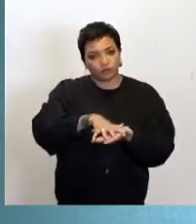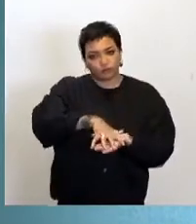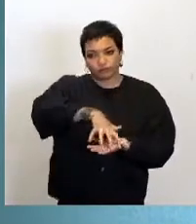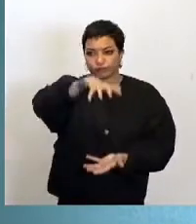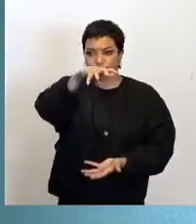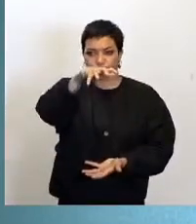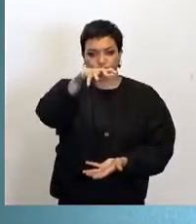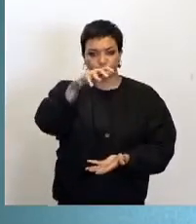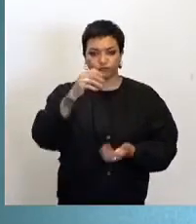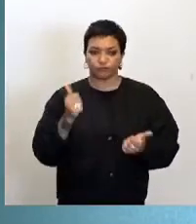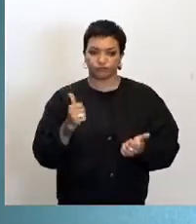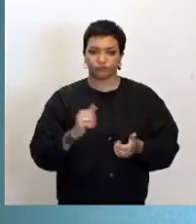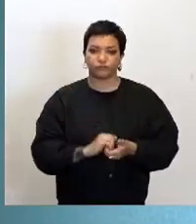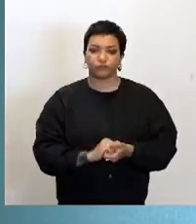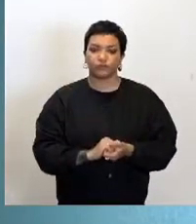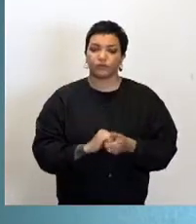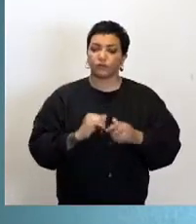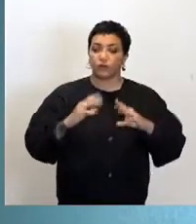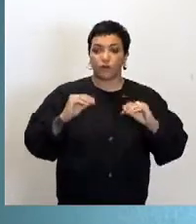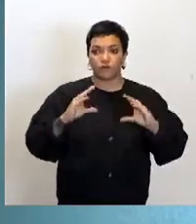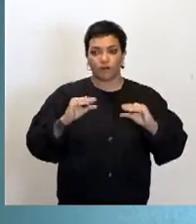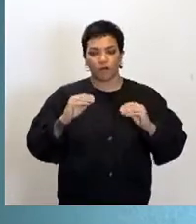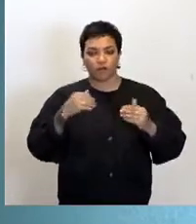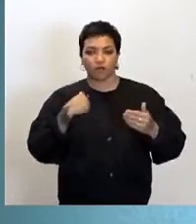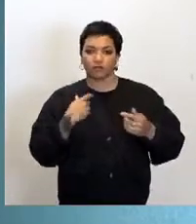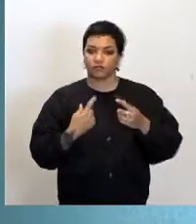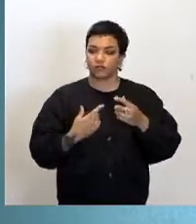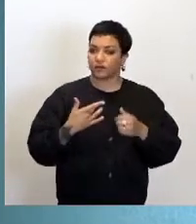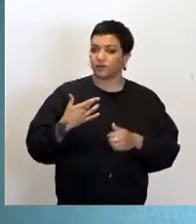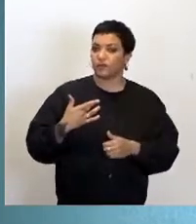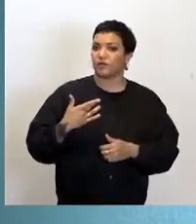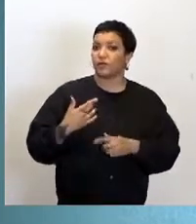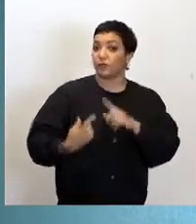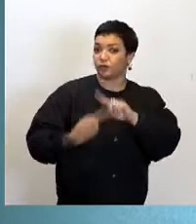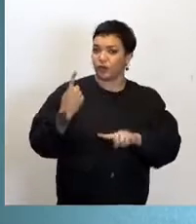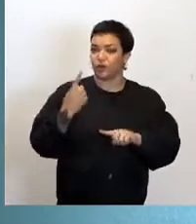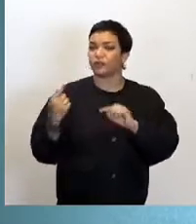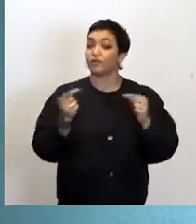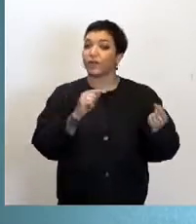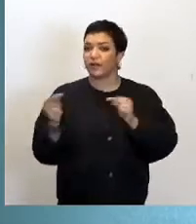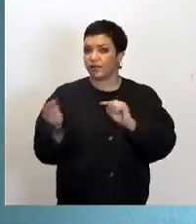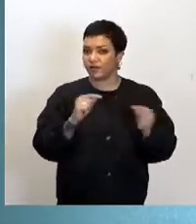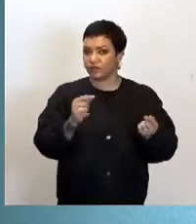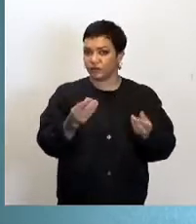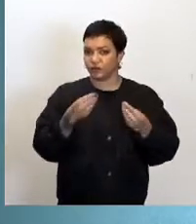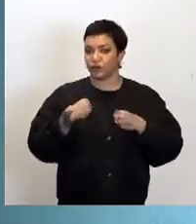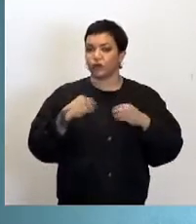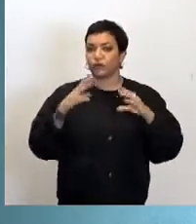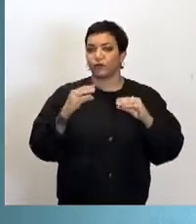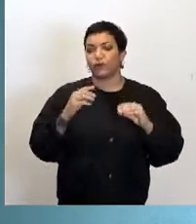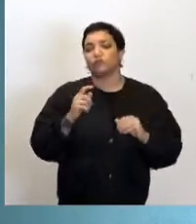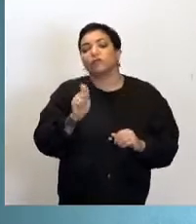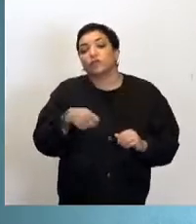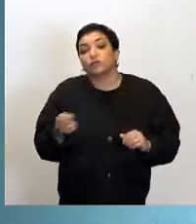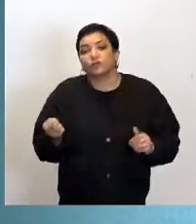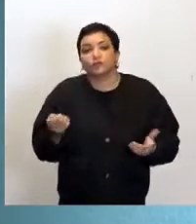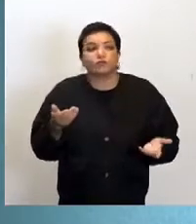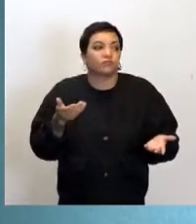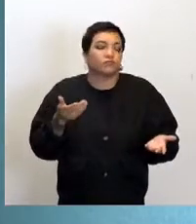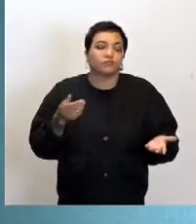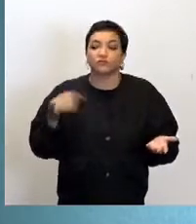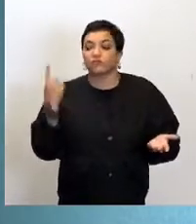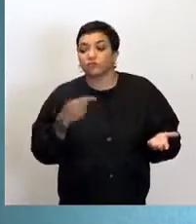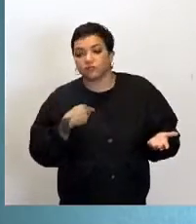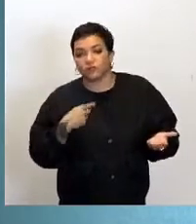plutôt confortable quand il s'agit de débattre d'un sujet. On comprend bien et on a tous en tête, et sans